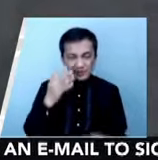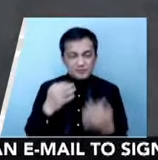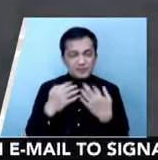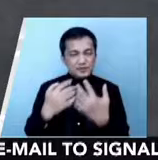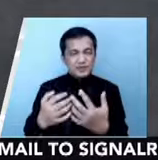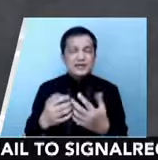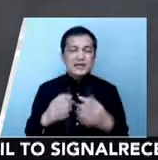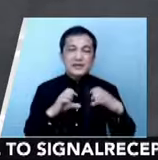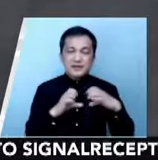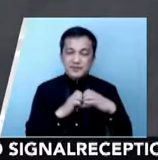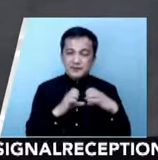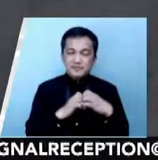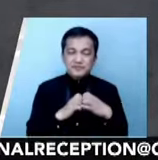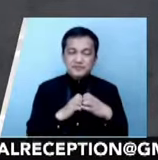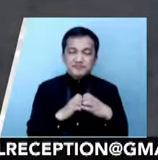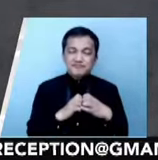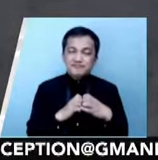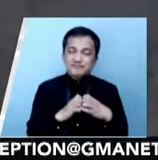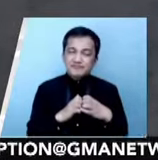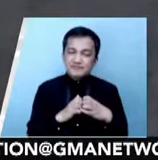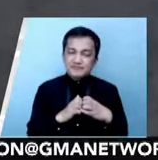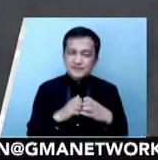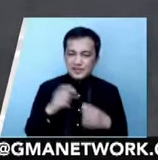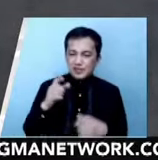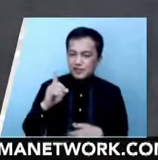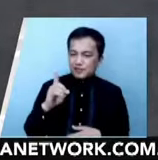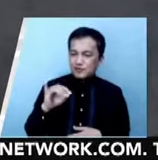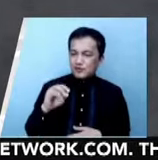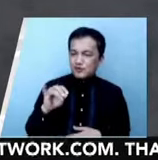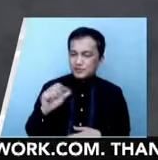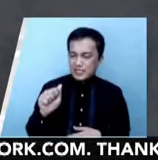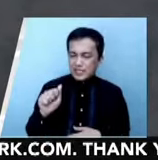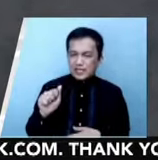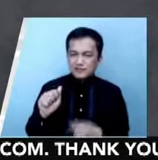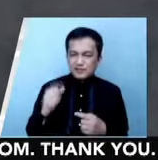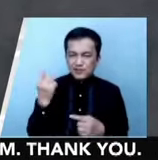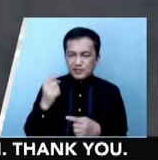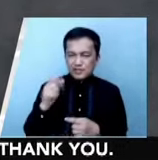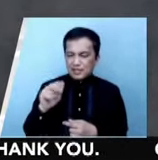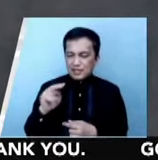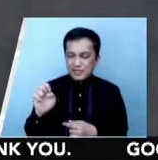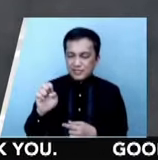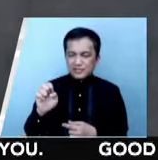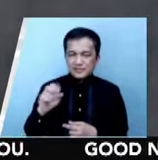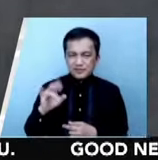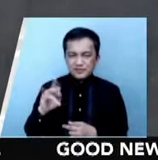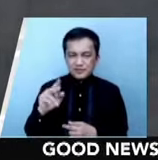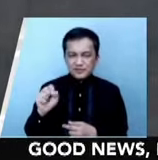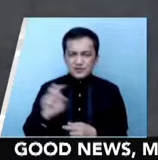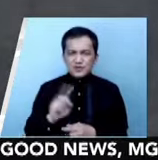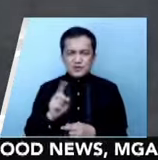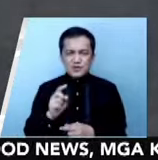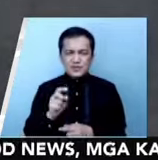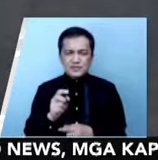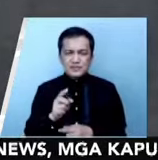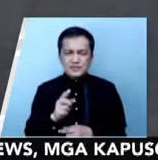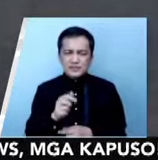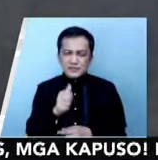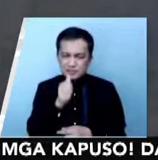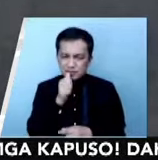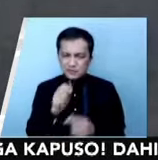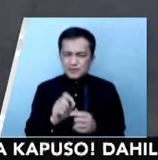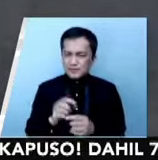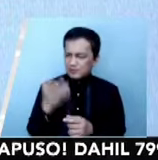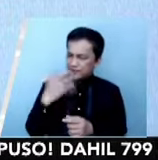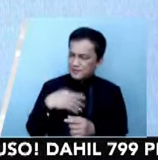Syempre, the Diyosa, the one and only Ann Curtis. What is the secret? Anong meron sa pagiging blooming at fresh